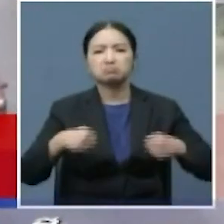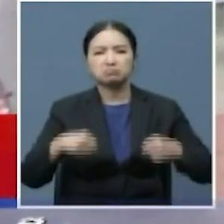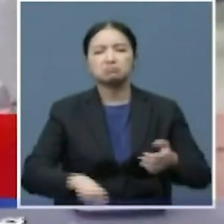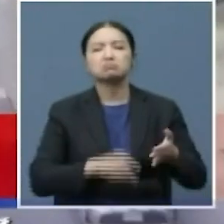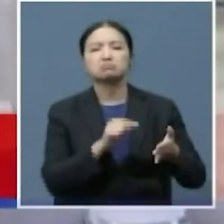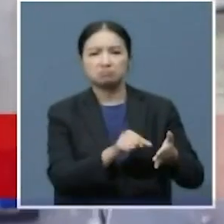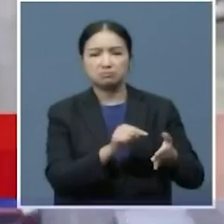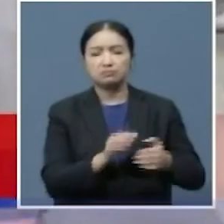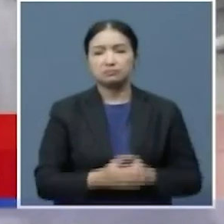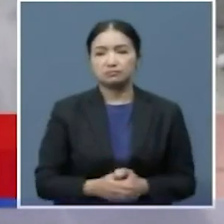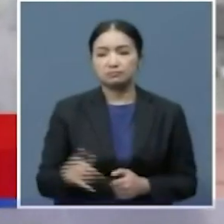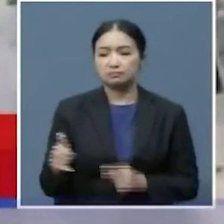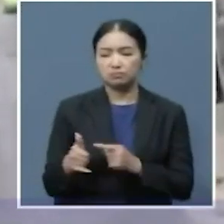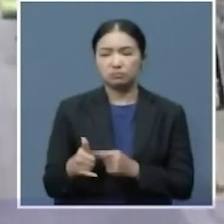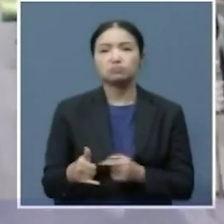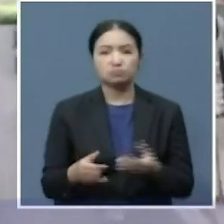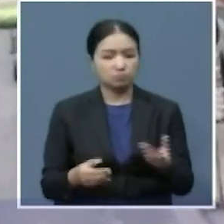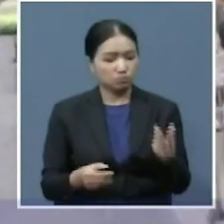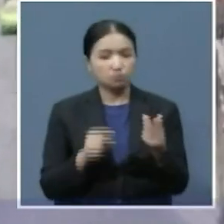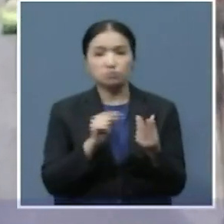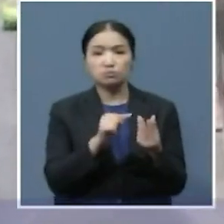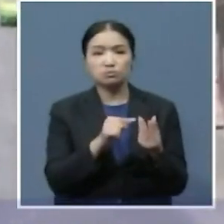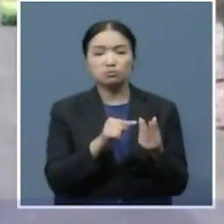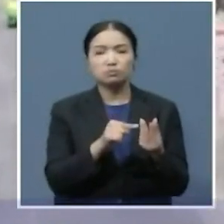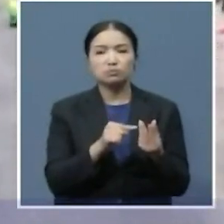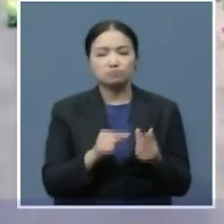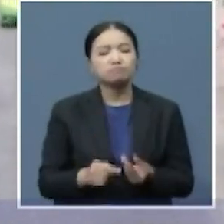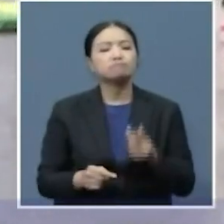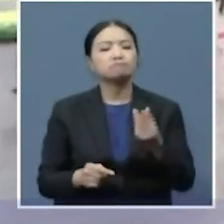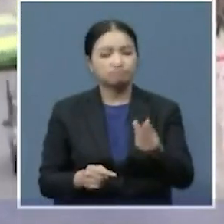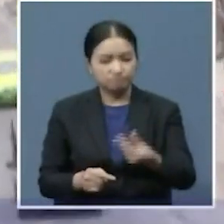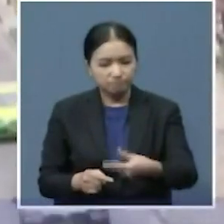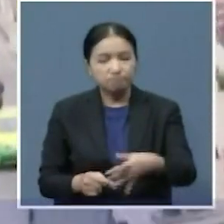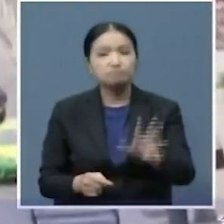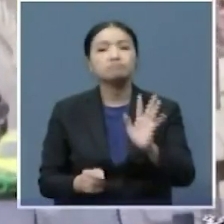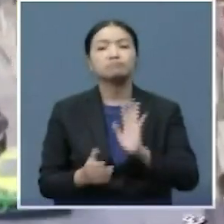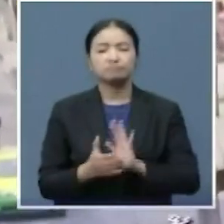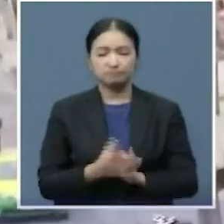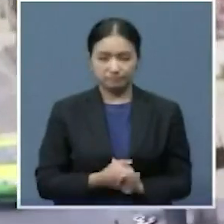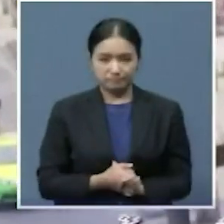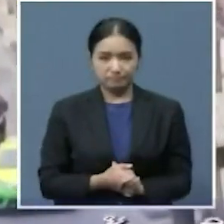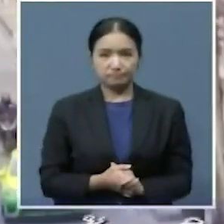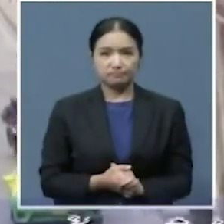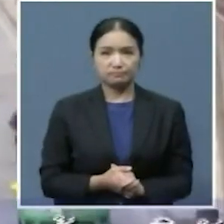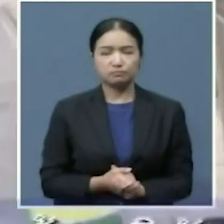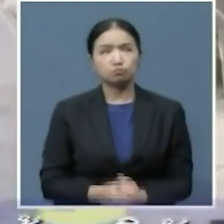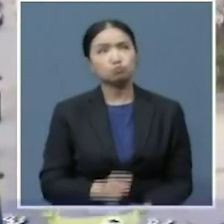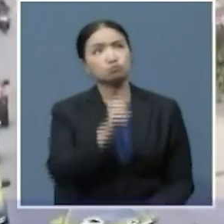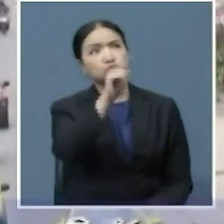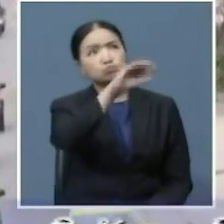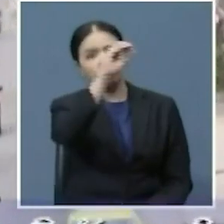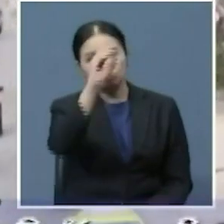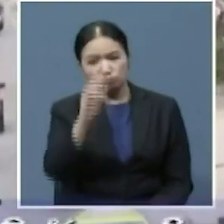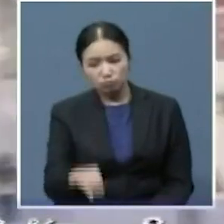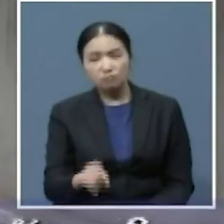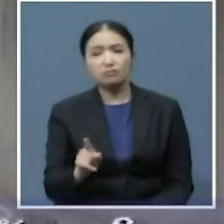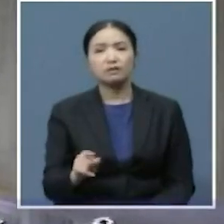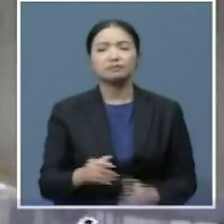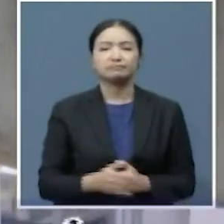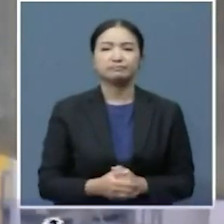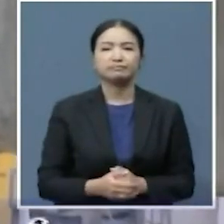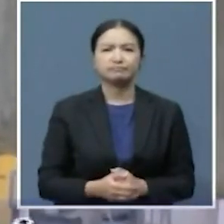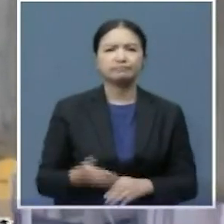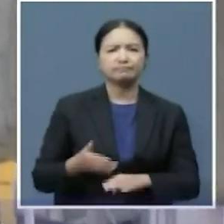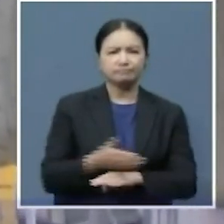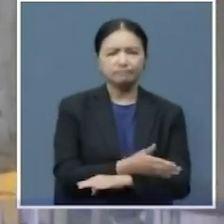าทั้งผู้ร้องเรียนได้ขอนำชิ้นส่วนดังกล่าวกลับคืนไปแล้วจริงๆเรื่องของการที่เศษวัสดุตกลงมาจากโครงการรถไฟฟ้าสายสีชม